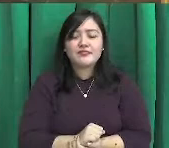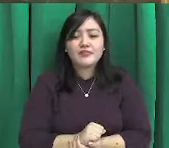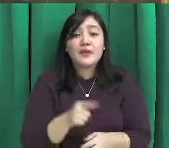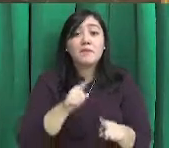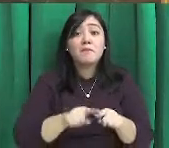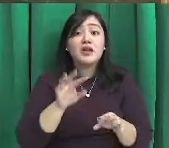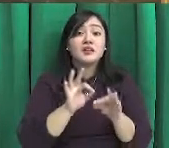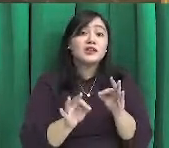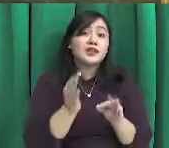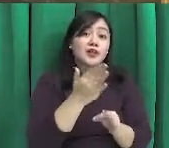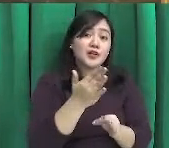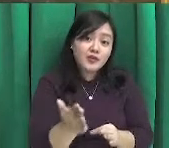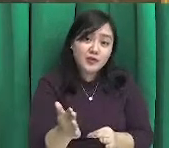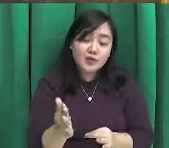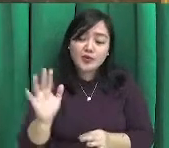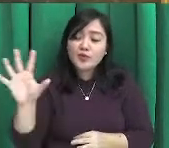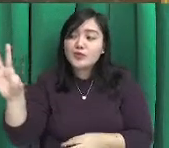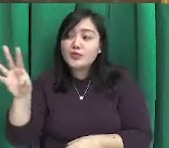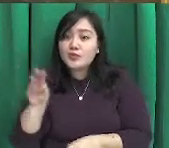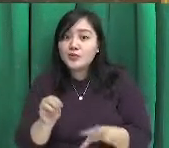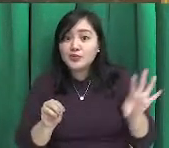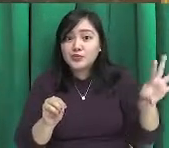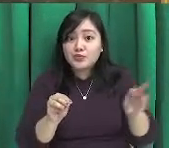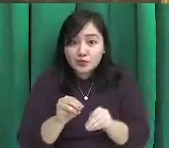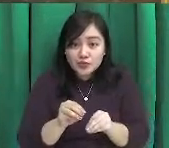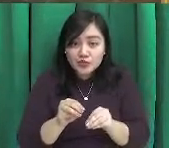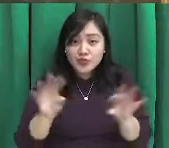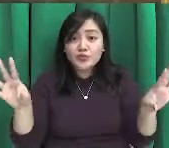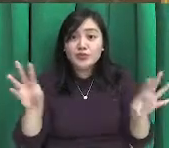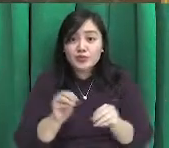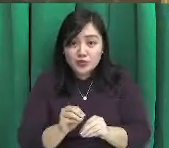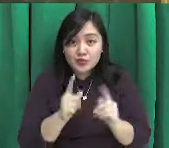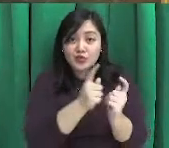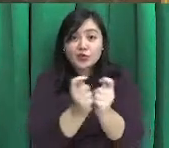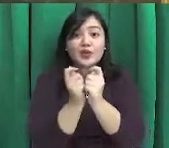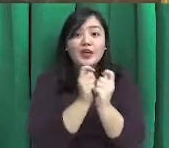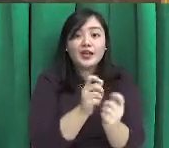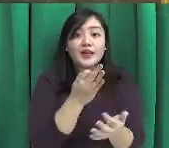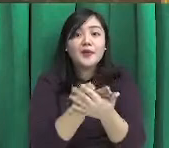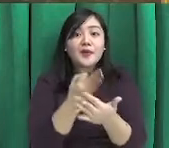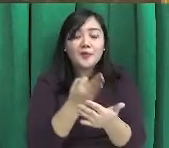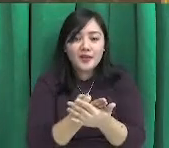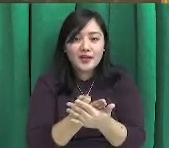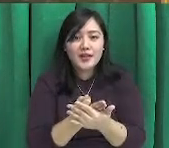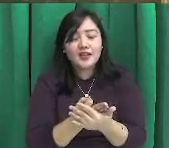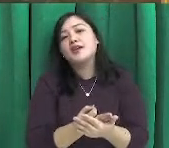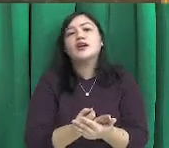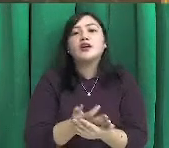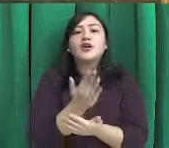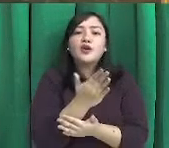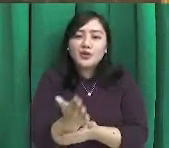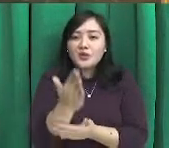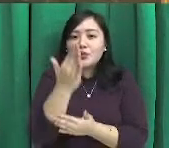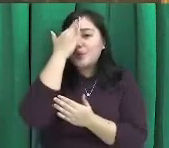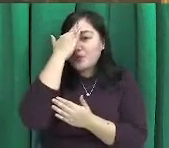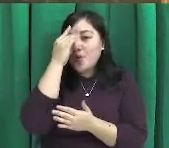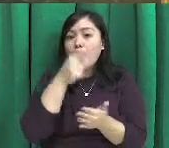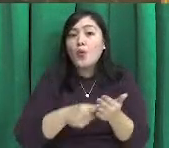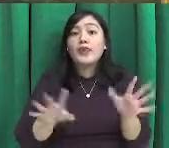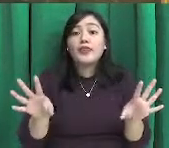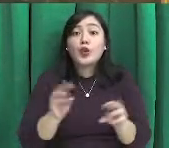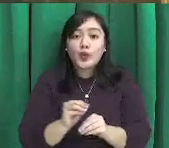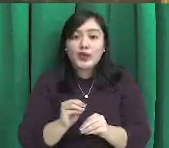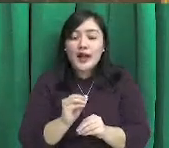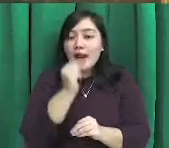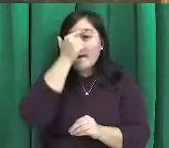yan, kahit nandyan lang yung pera, may alam kayong lalagyan ng inyong pera, kahit nandyan lang yan, alam mo kung magkano nandyan. Bakit? Alam